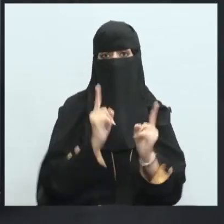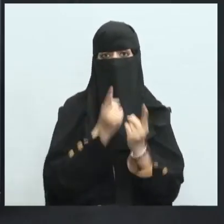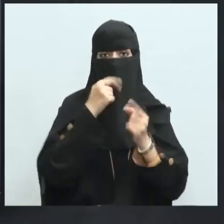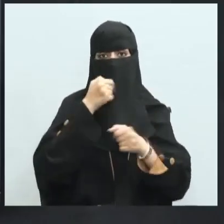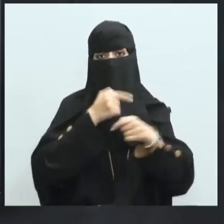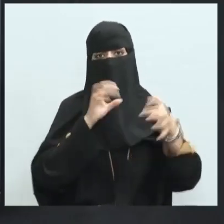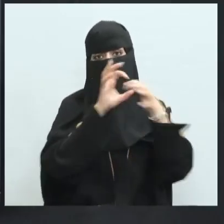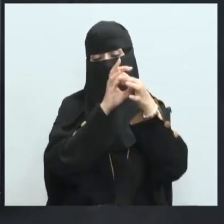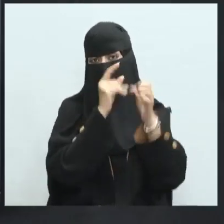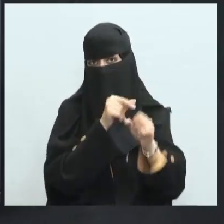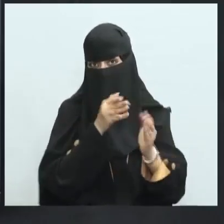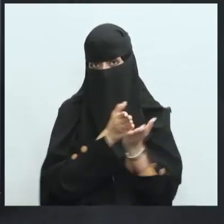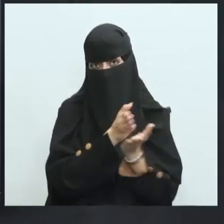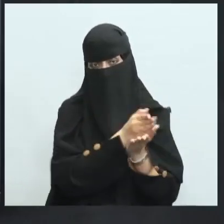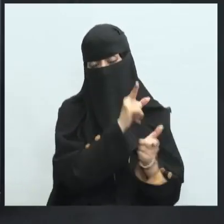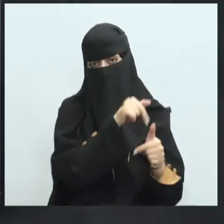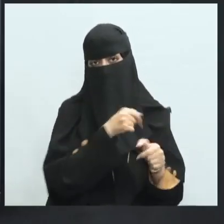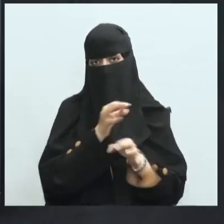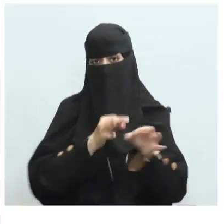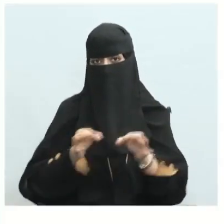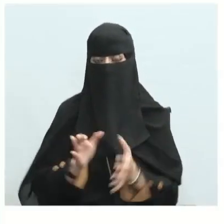ما يرتبط في المجال